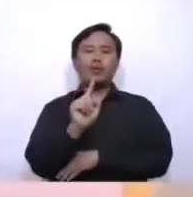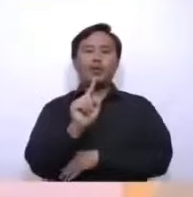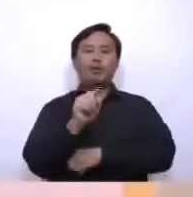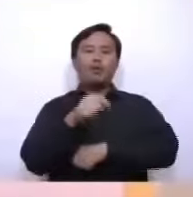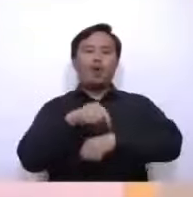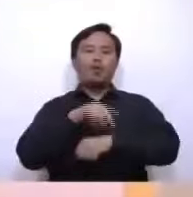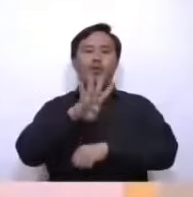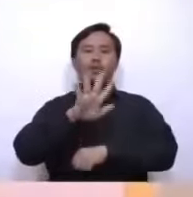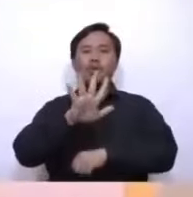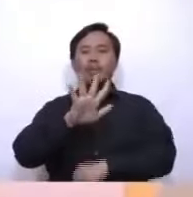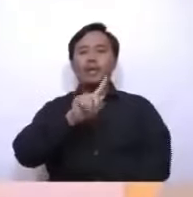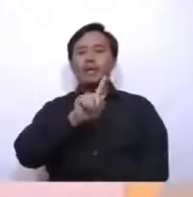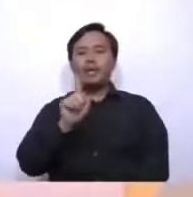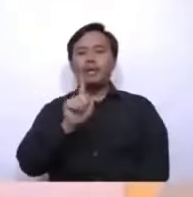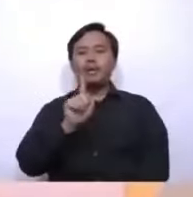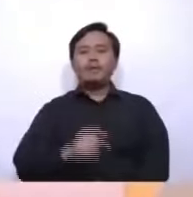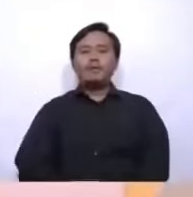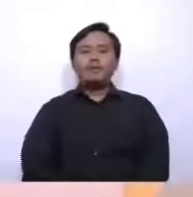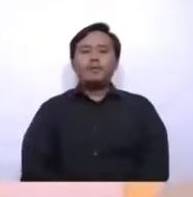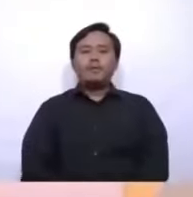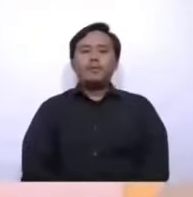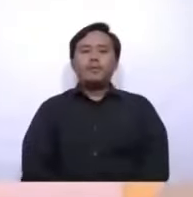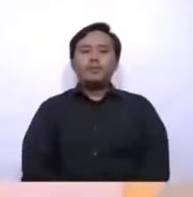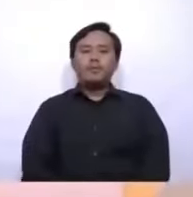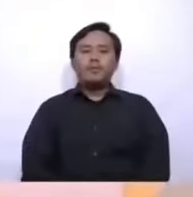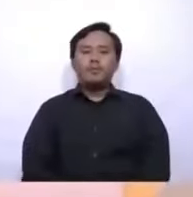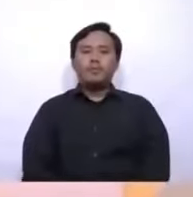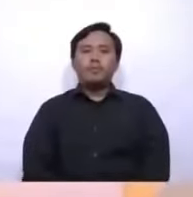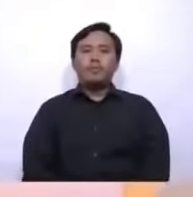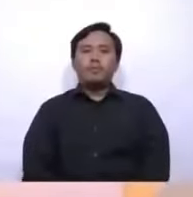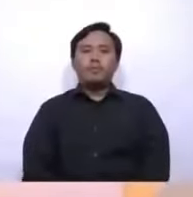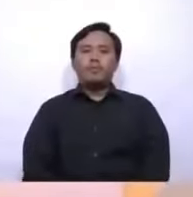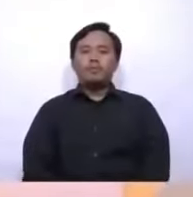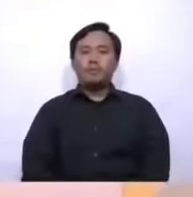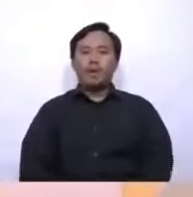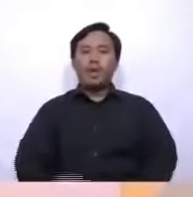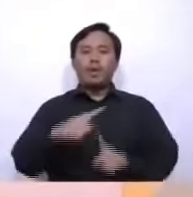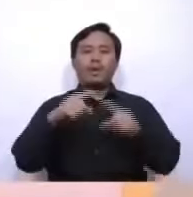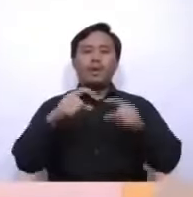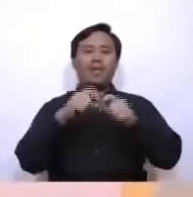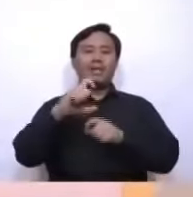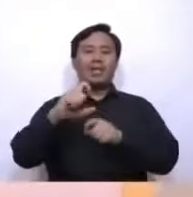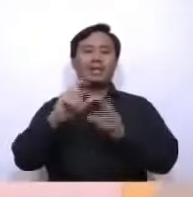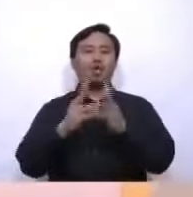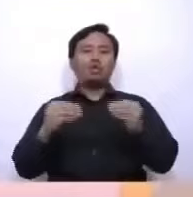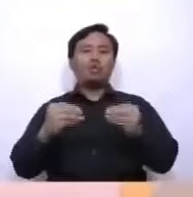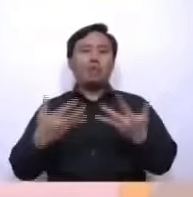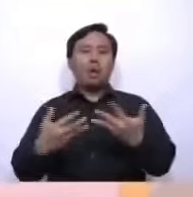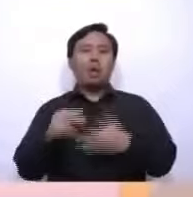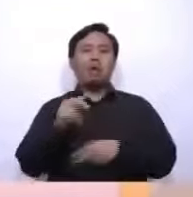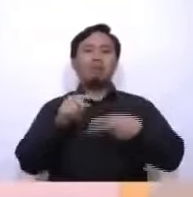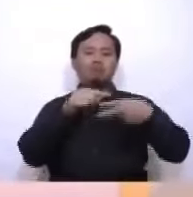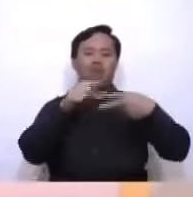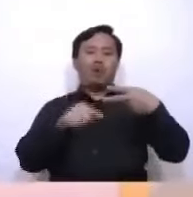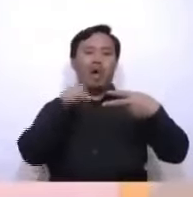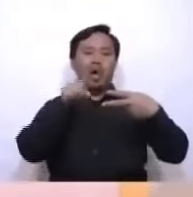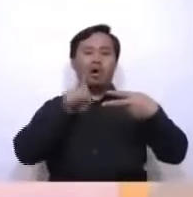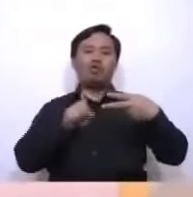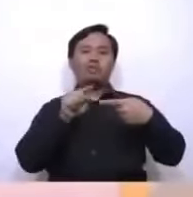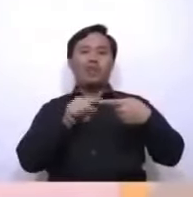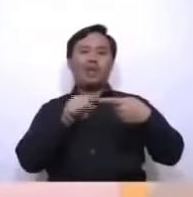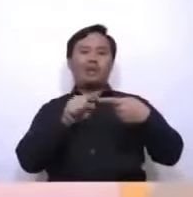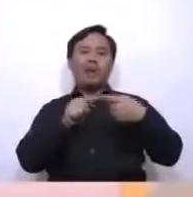durasi 45 detik dimulai sejak berbicara. Penanganan TBC dibagi dua. Yang pertama adalah penanganan jangka panjang, yang